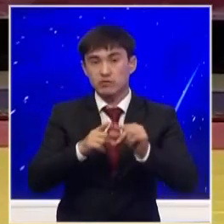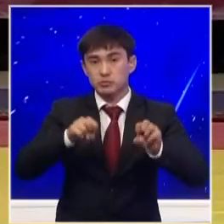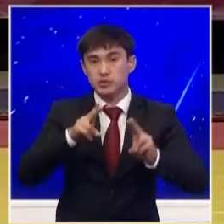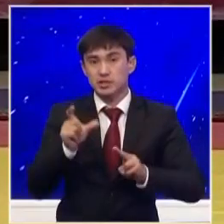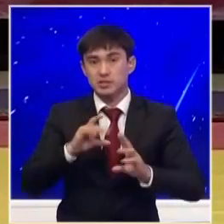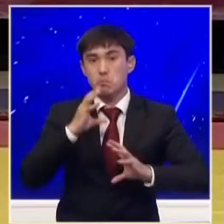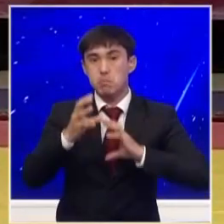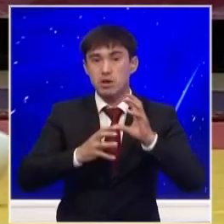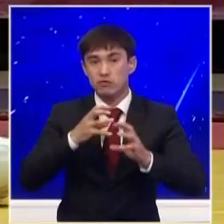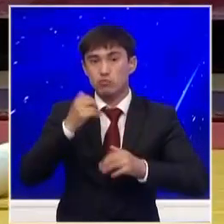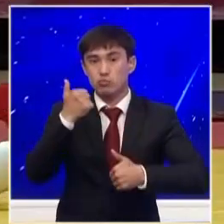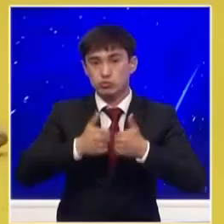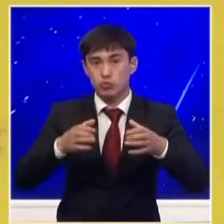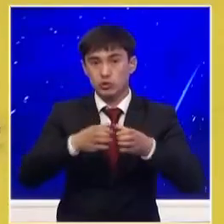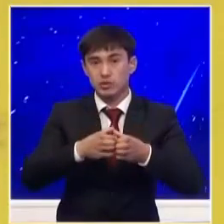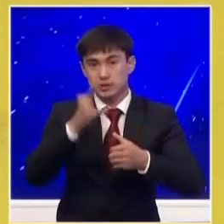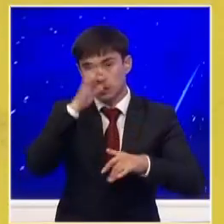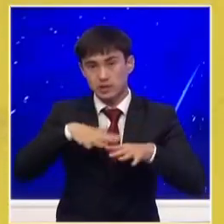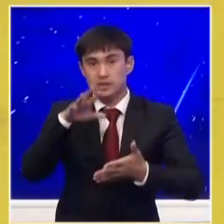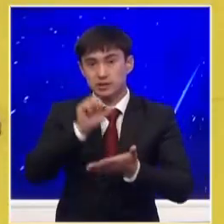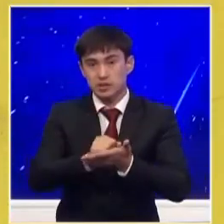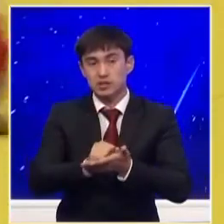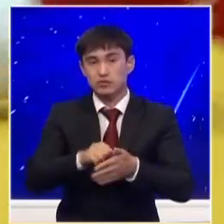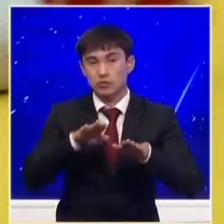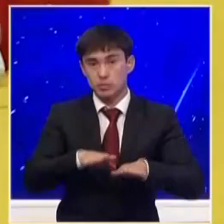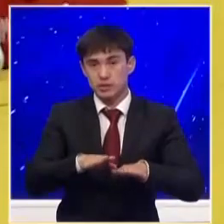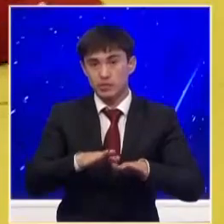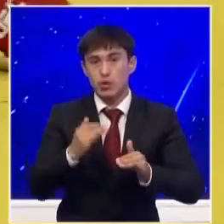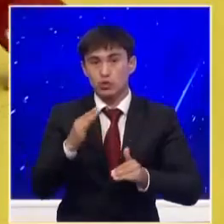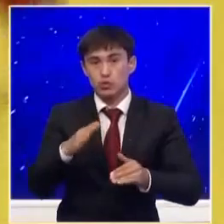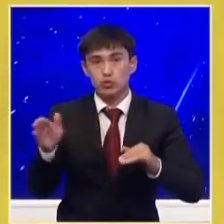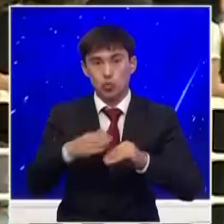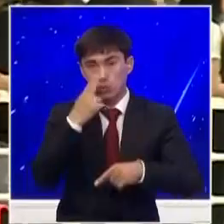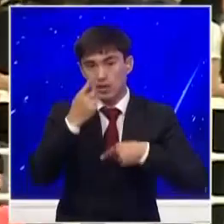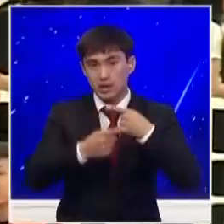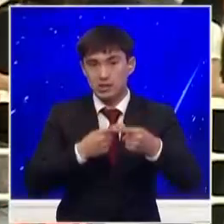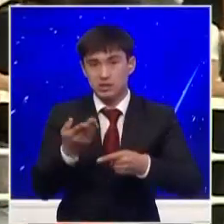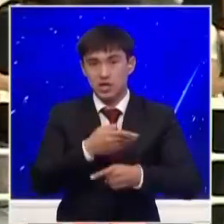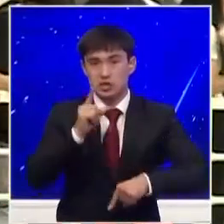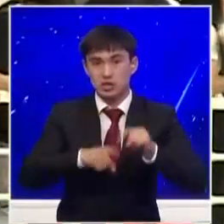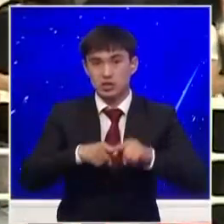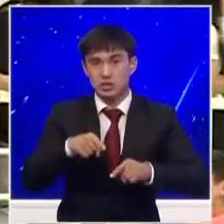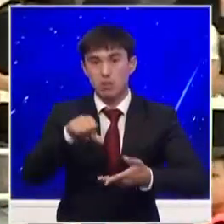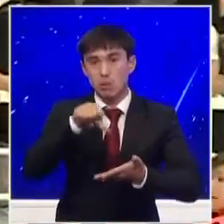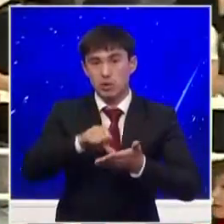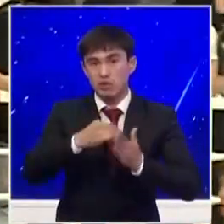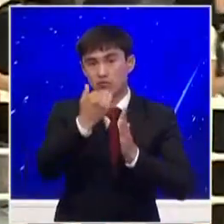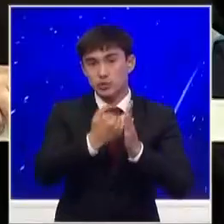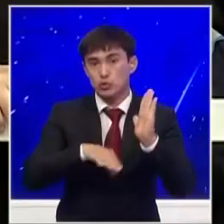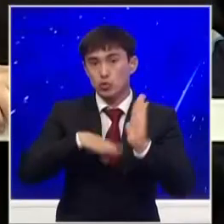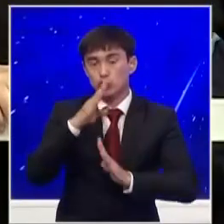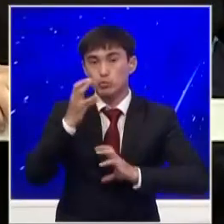на мировой арене сборная нашей страны заняла свою нишу. Уже стало доброй традицией, что наши соотечественники попадают в